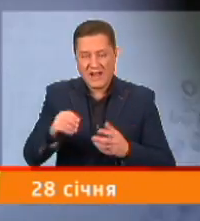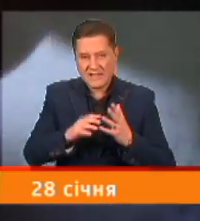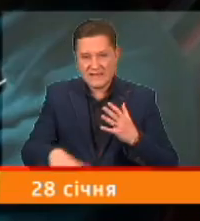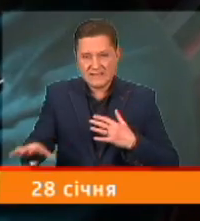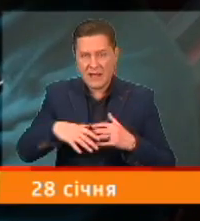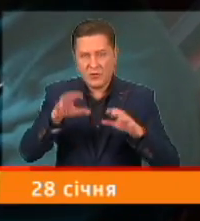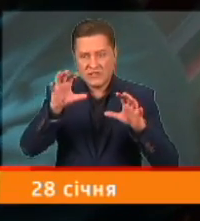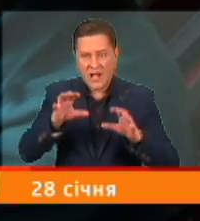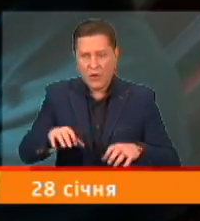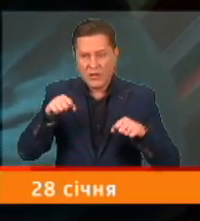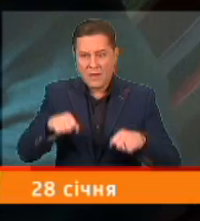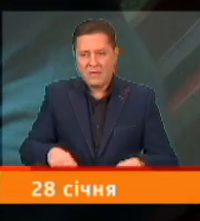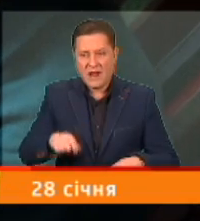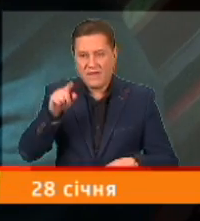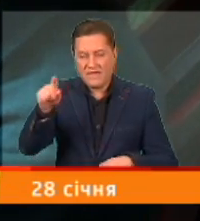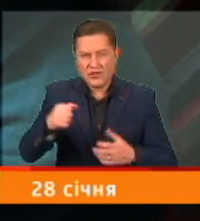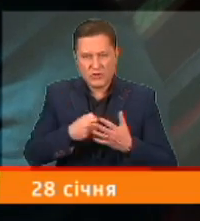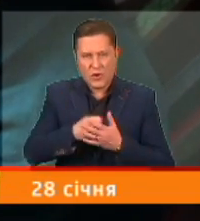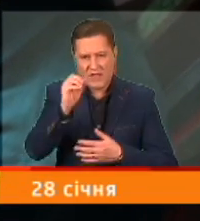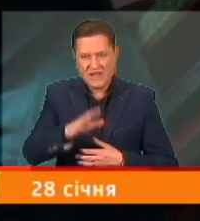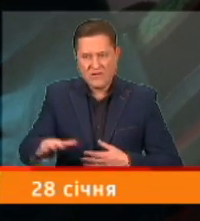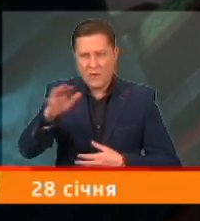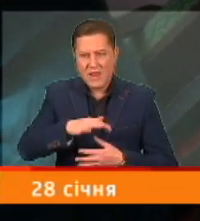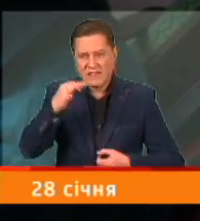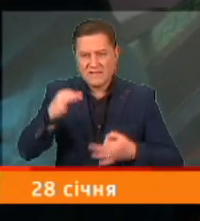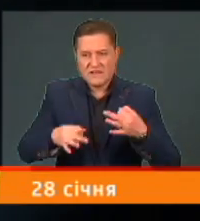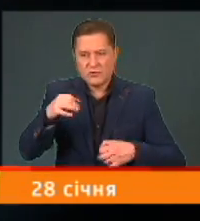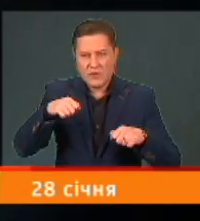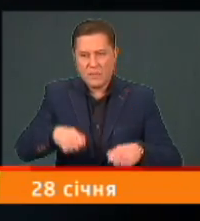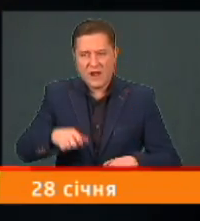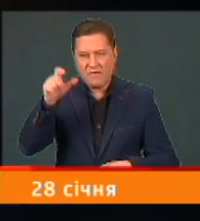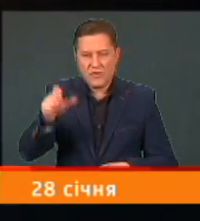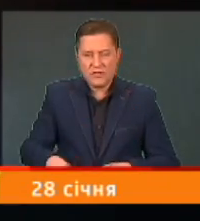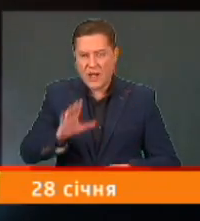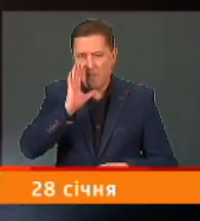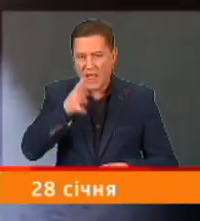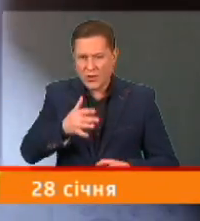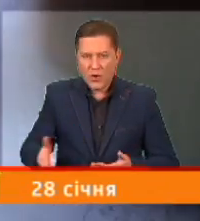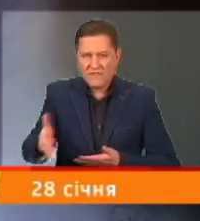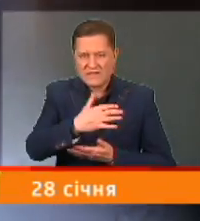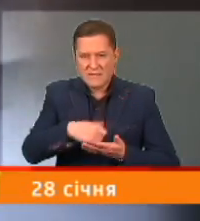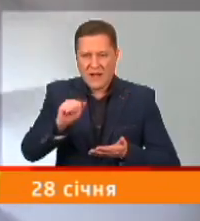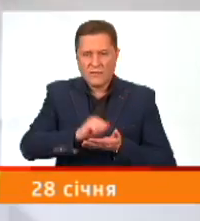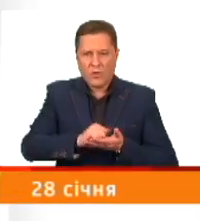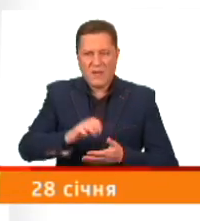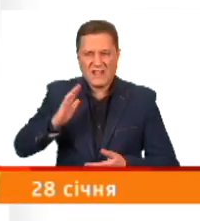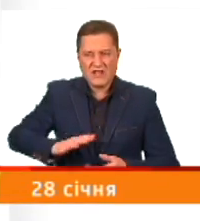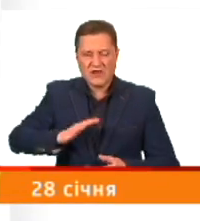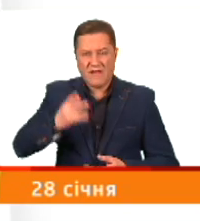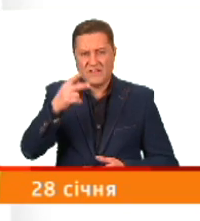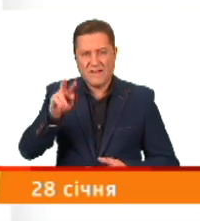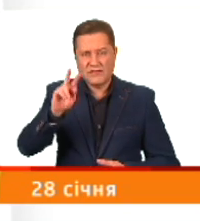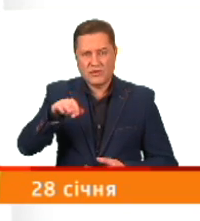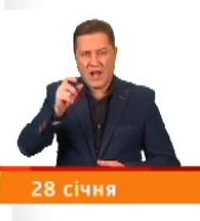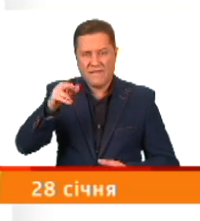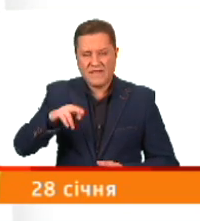законне право, Віктор Антонович дійшов аж до Європейського суду з прав людини. 5 років збирав документи та чекав. І 22